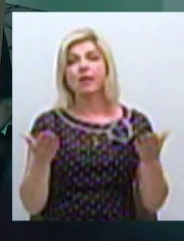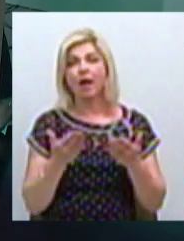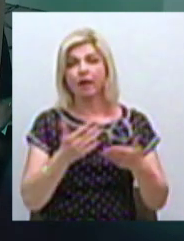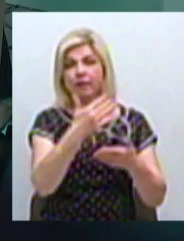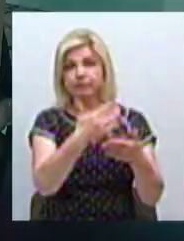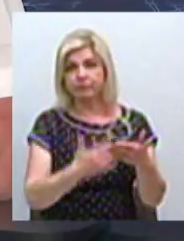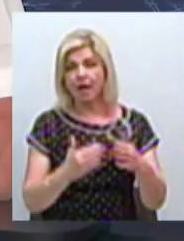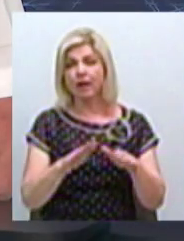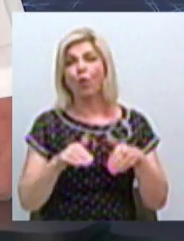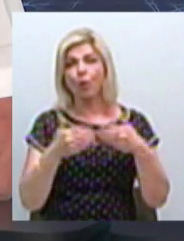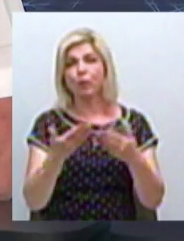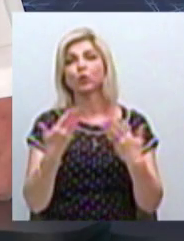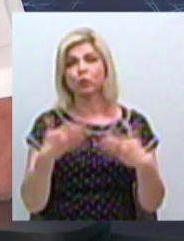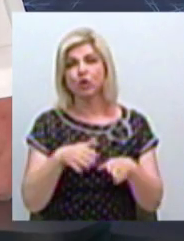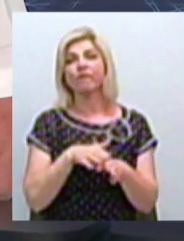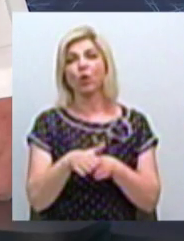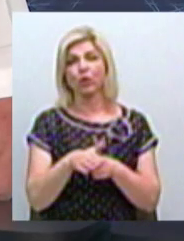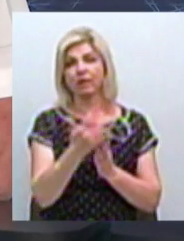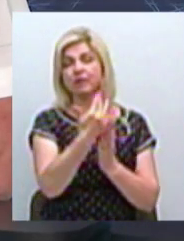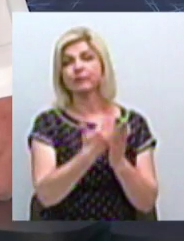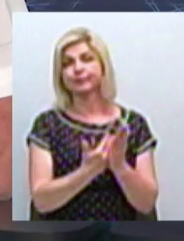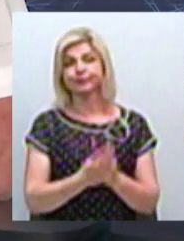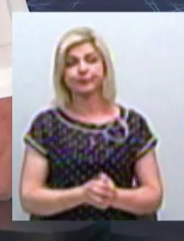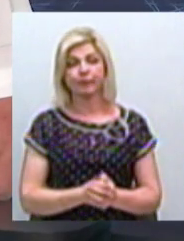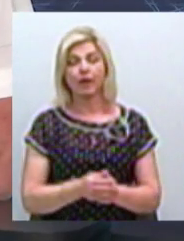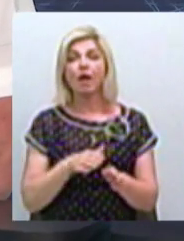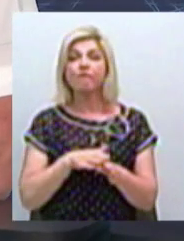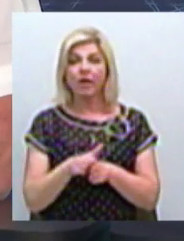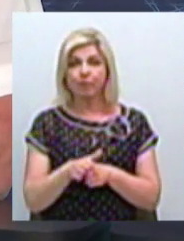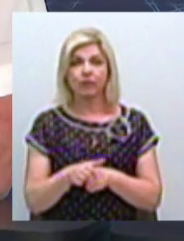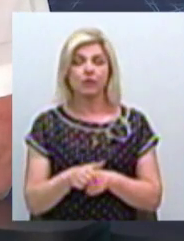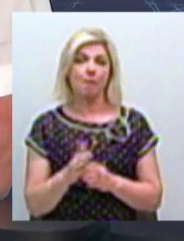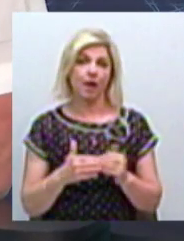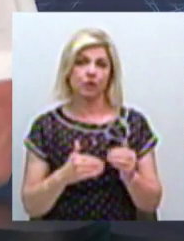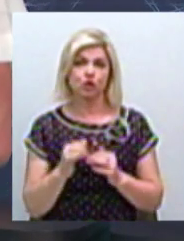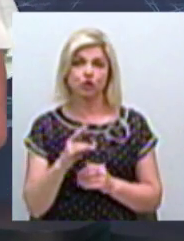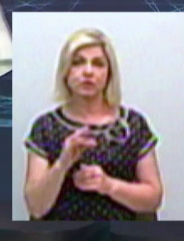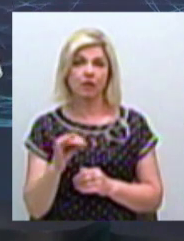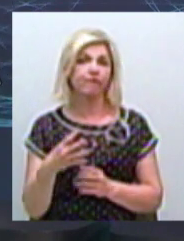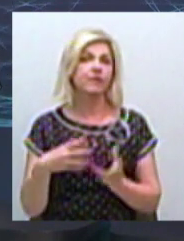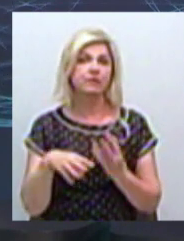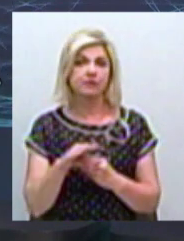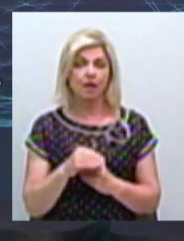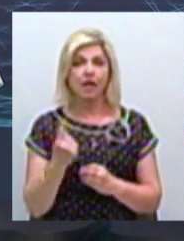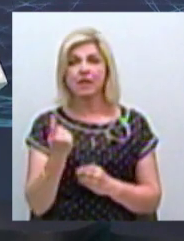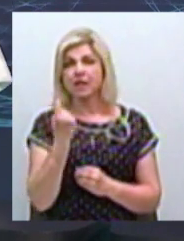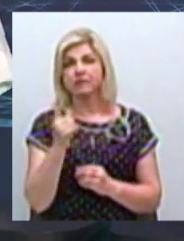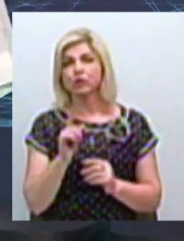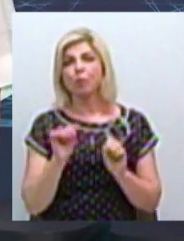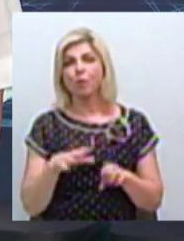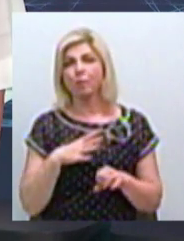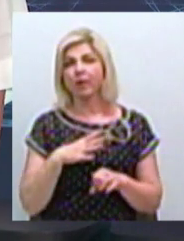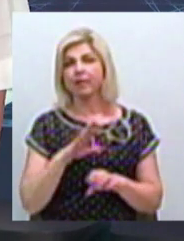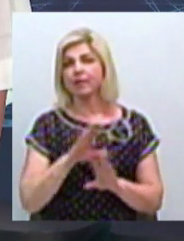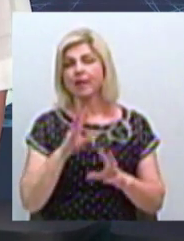перерахованих рекомендацій вже виконані? Ну, виконані практично всі. Єдине, що може бути, це ще не